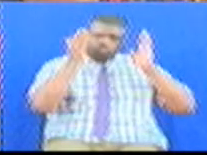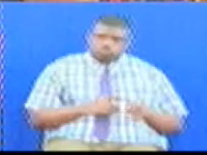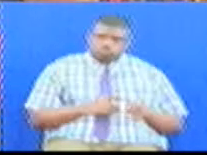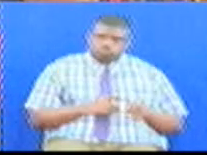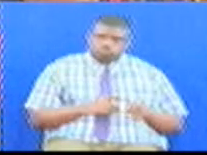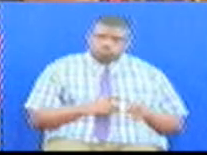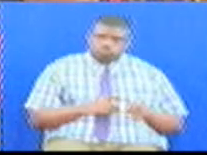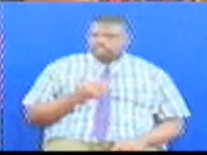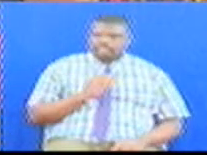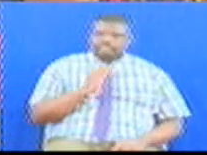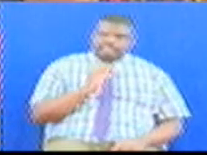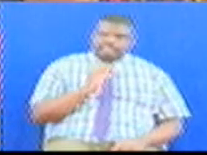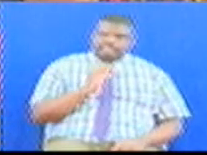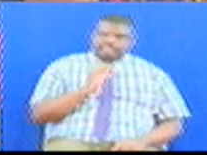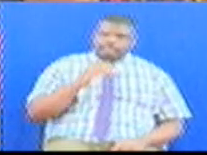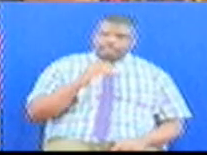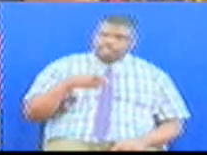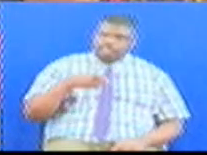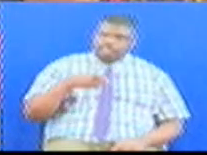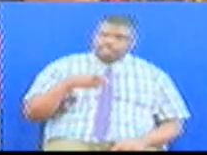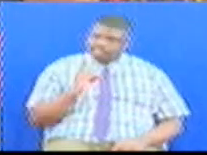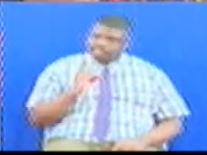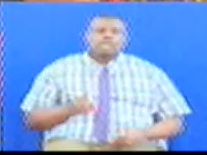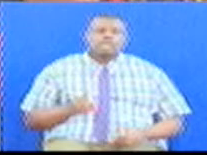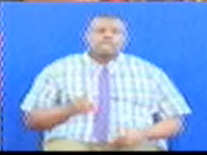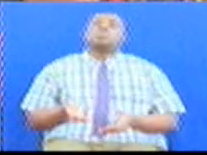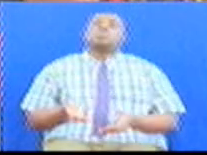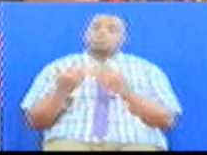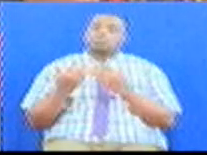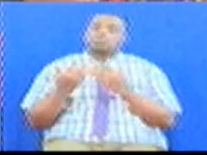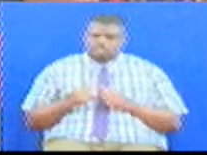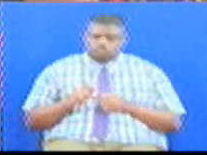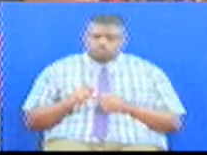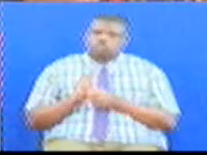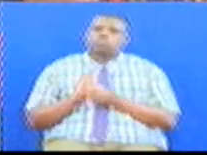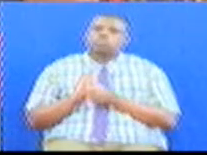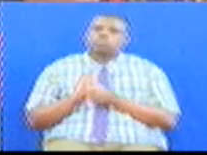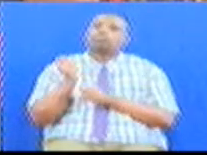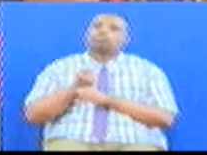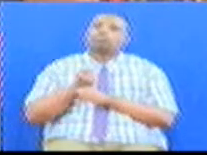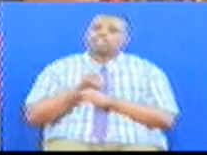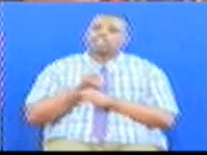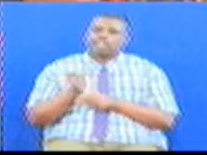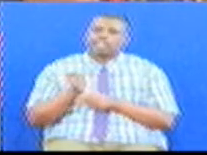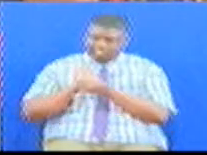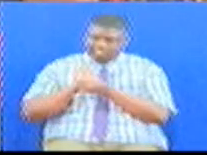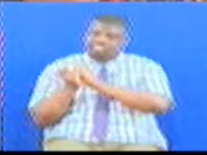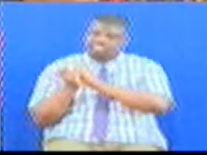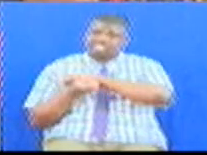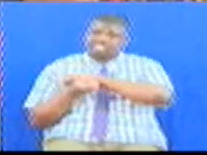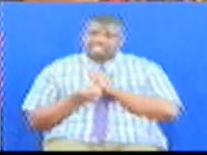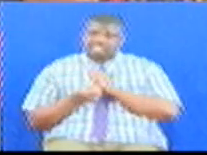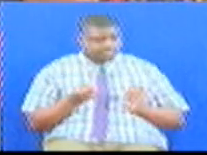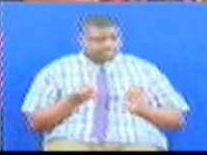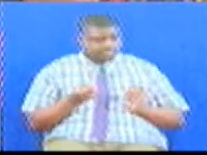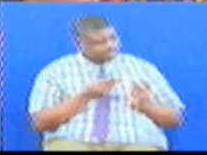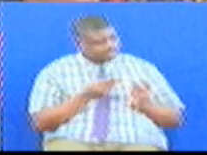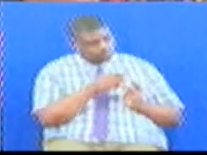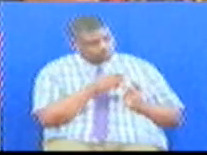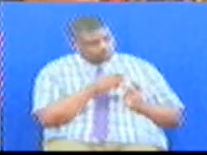kumtaka CPD, Chief Parliamentary Draftman, kuweza kufanya revision kama kifungu cha 3 kinavyosema